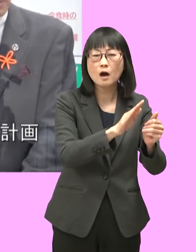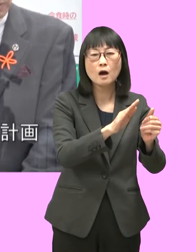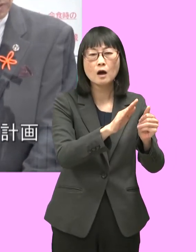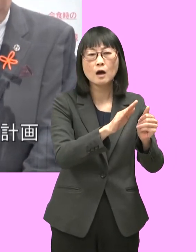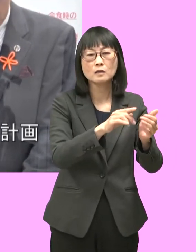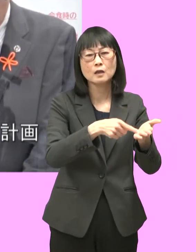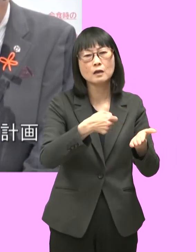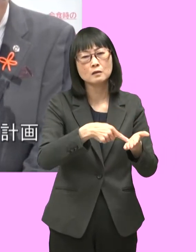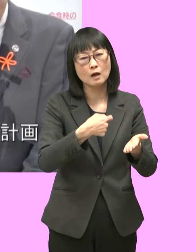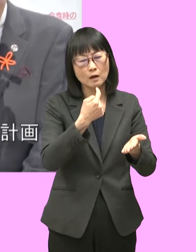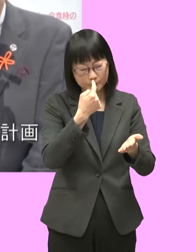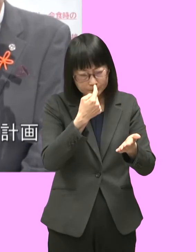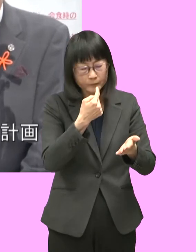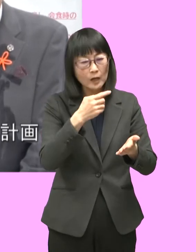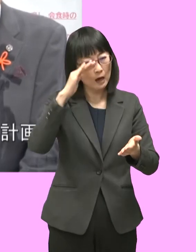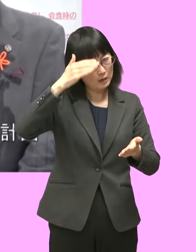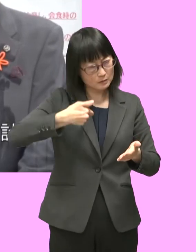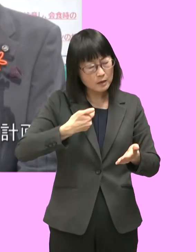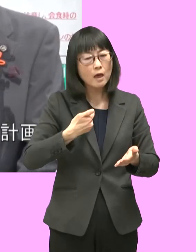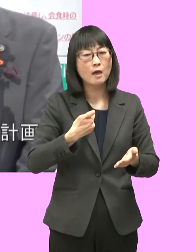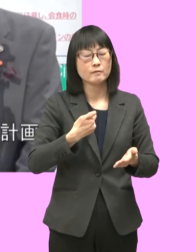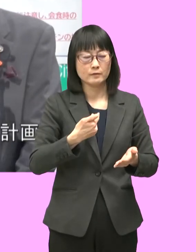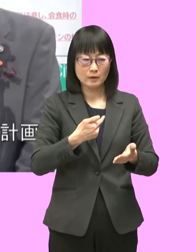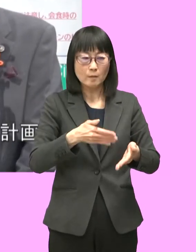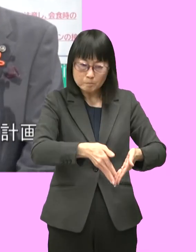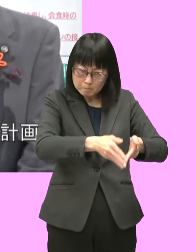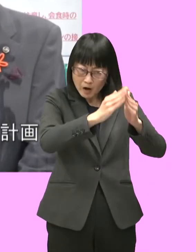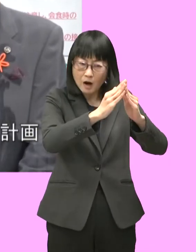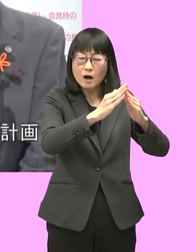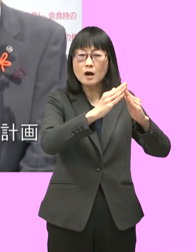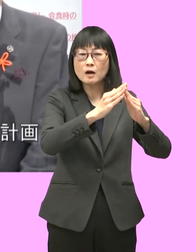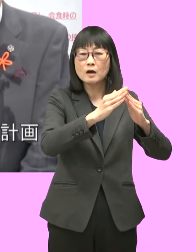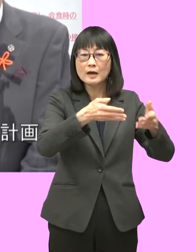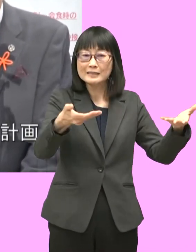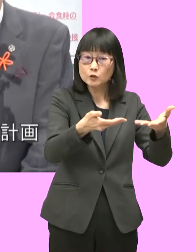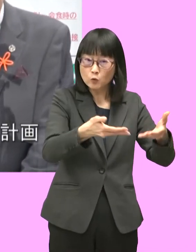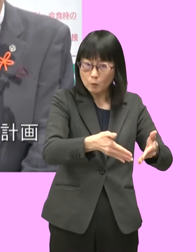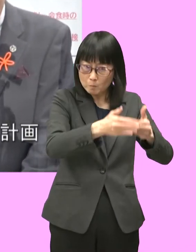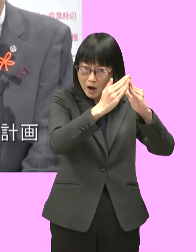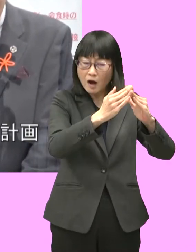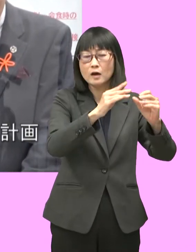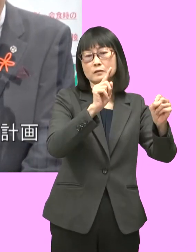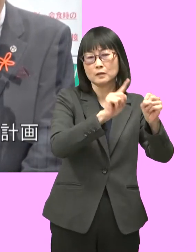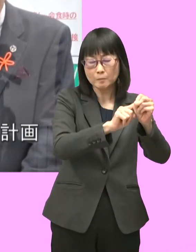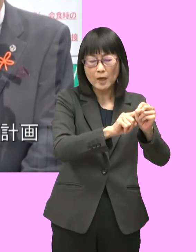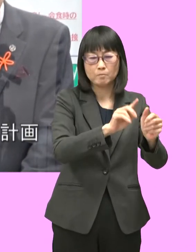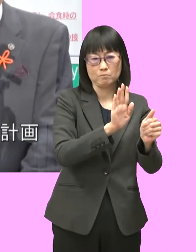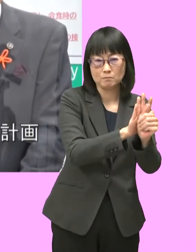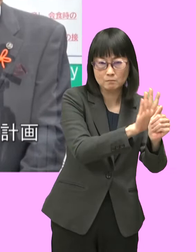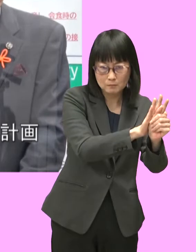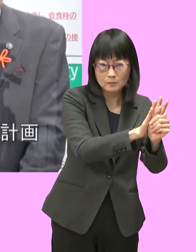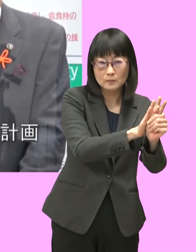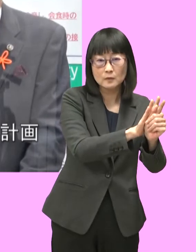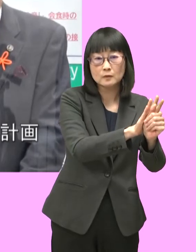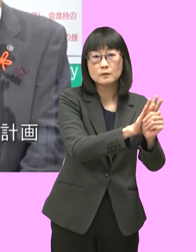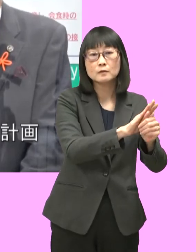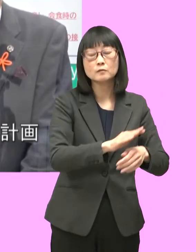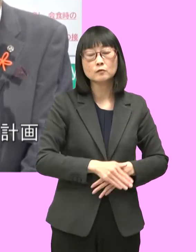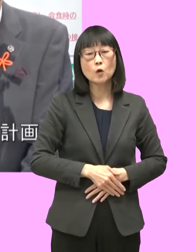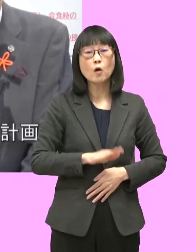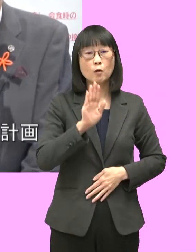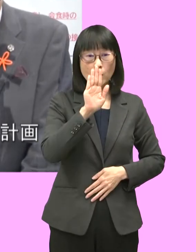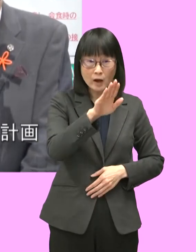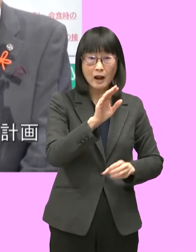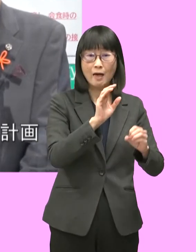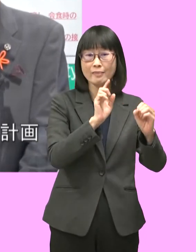充実を進めます。それから2つ目には、やはり今後はデジタル化を進めなきゃいけないということで、デジタル化を促進いたします